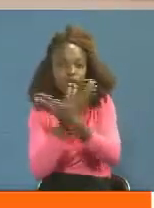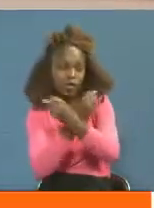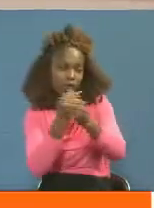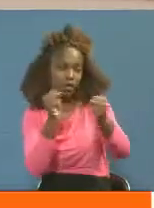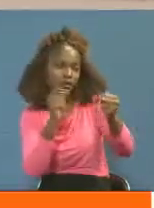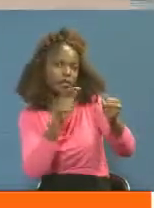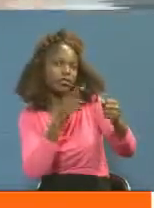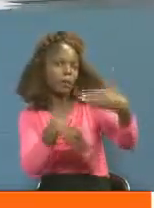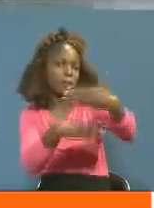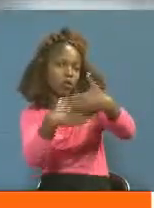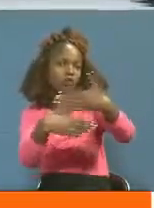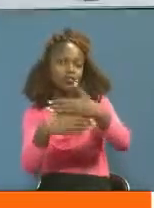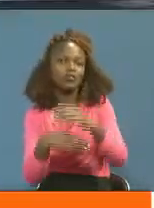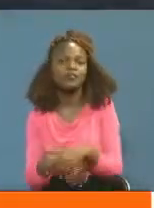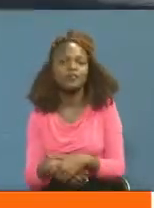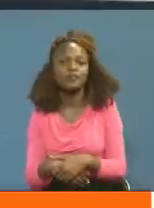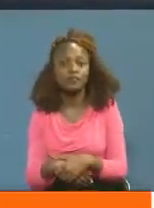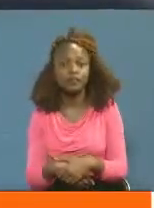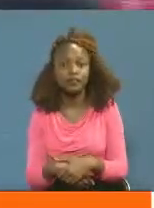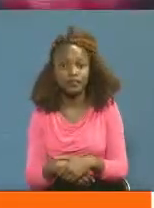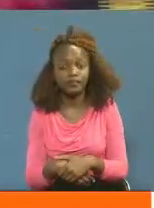John Pombe Magufuli.